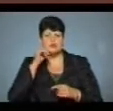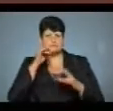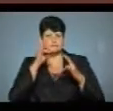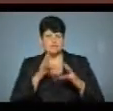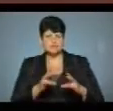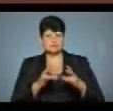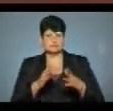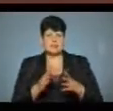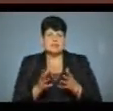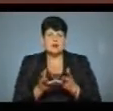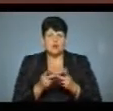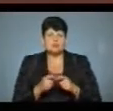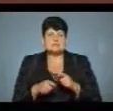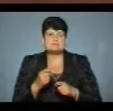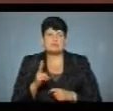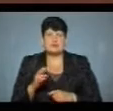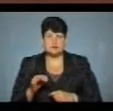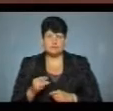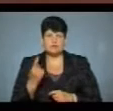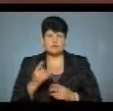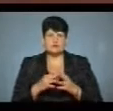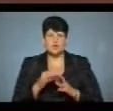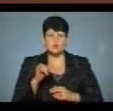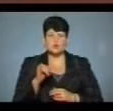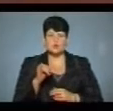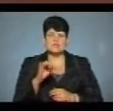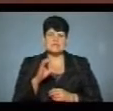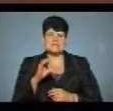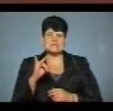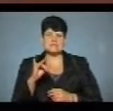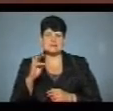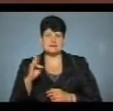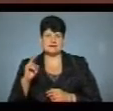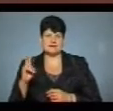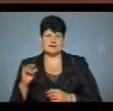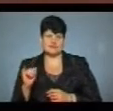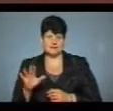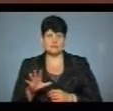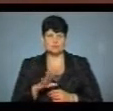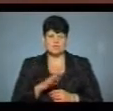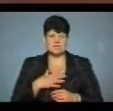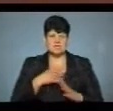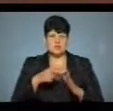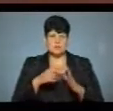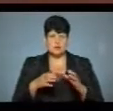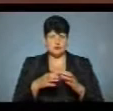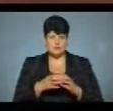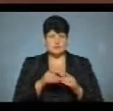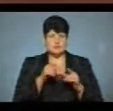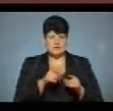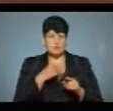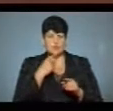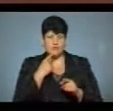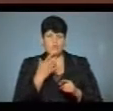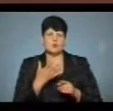і підраховують збитки. В одному із таких сіл у Синькові Заліщицького району побувала і наша знімальна група. Там, за словами голови райдержадміністрації